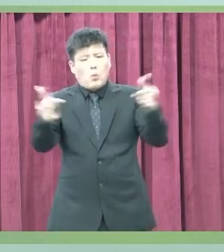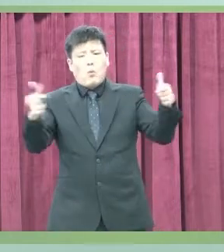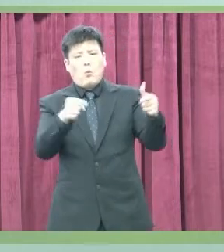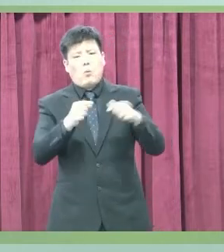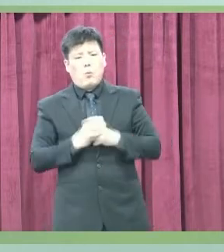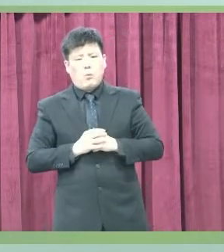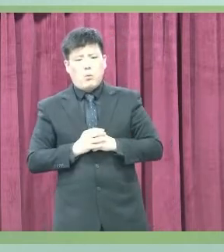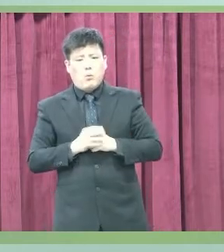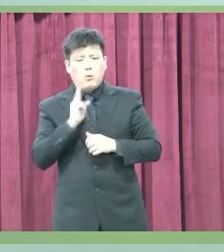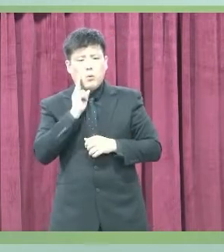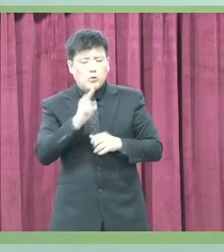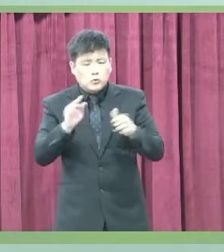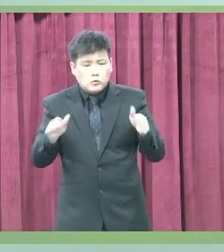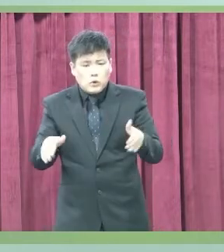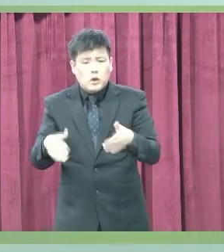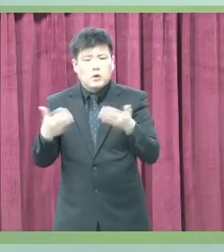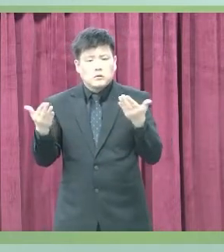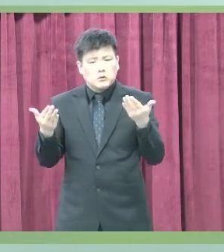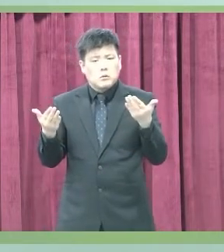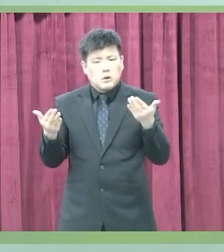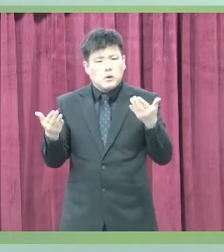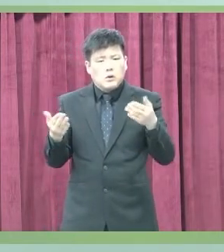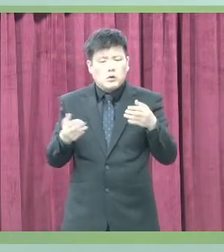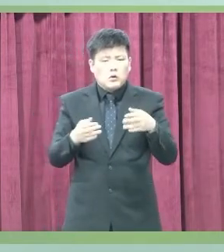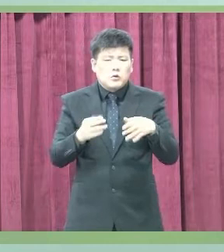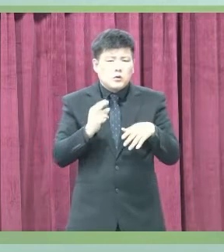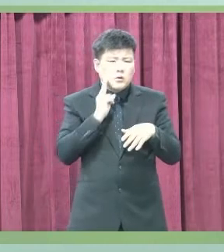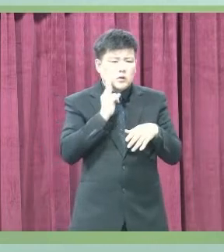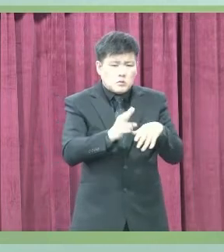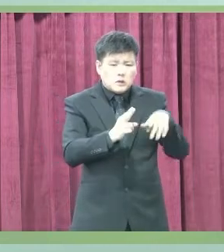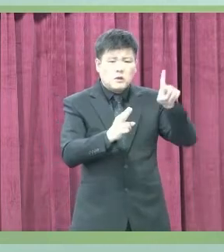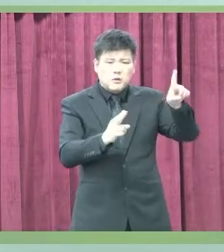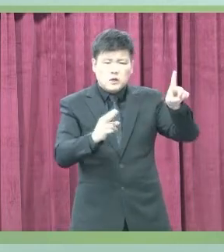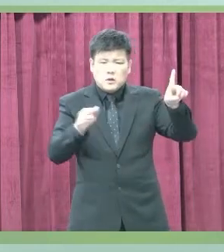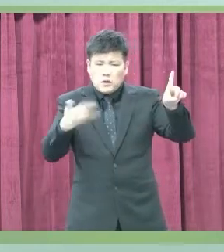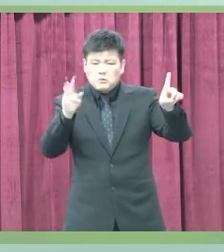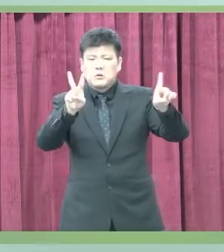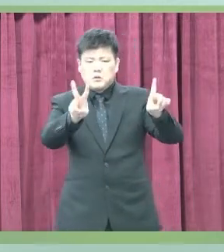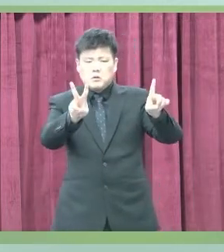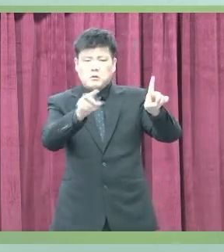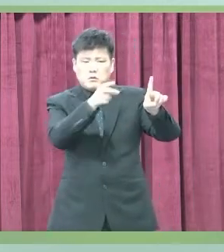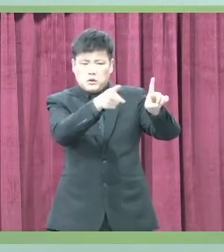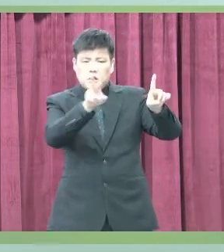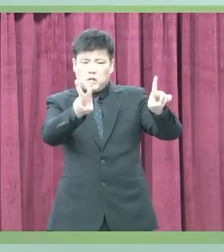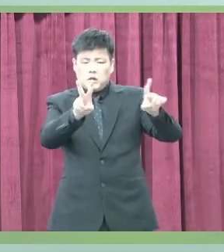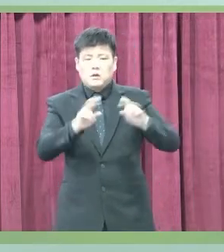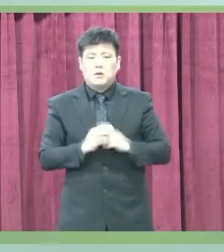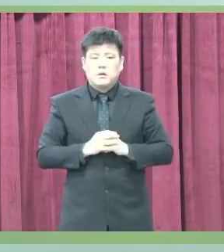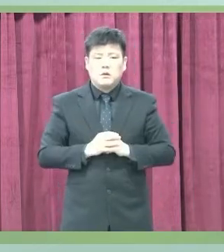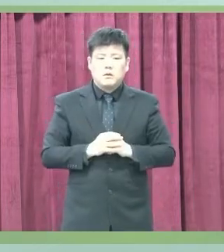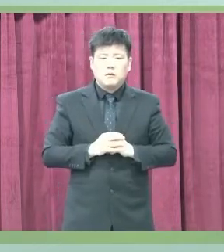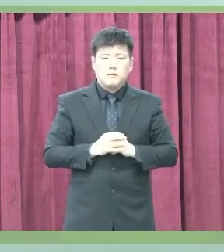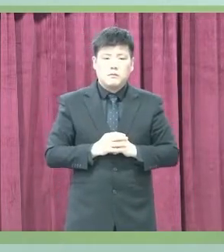같고요. 중증과 경증의 비율은 항상 한 1대2 정도 됩니다. 그 다음에 남자와 여자의 비율은 1대 1.4 정도